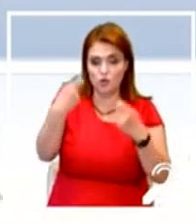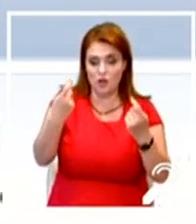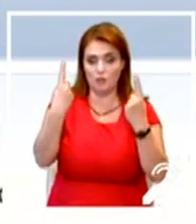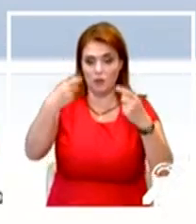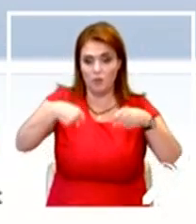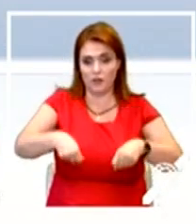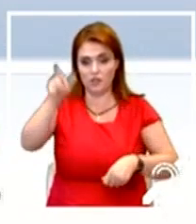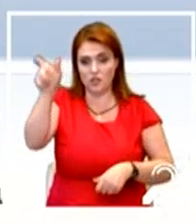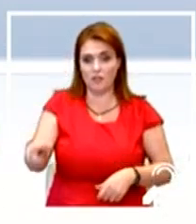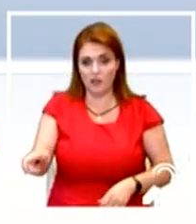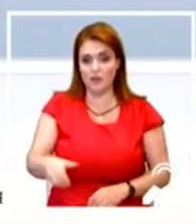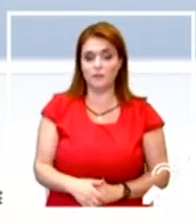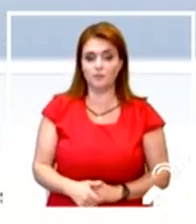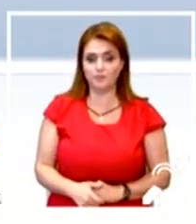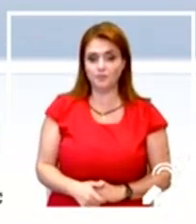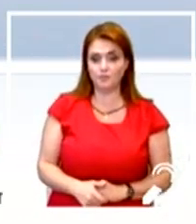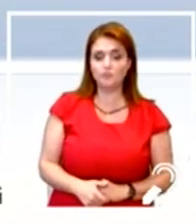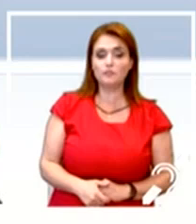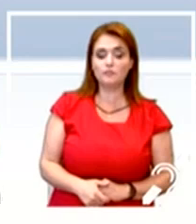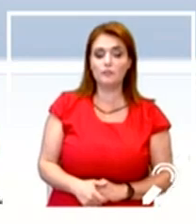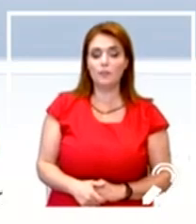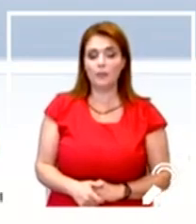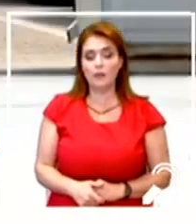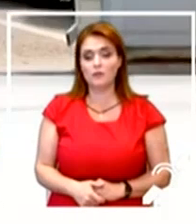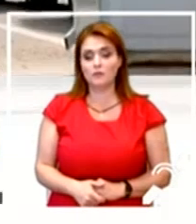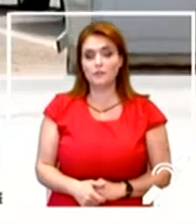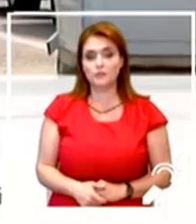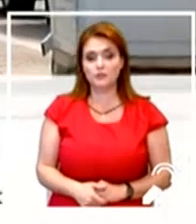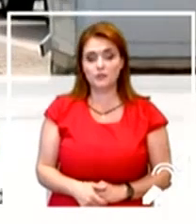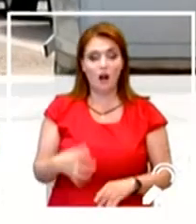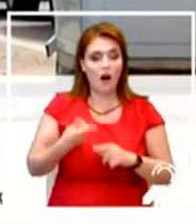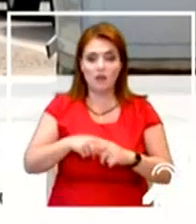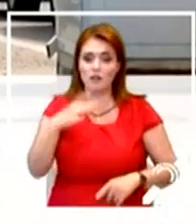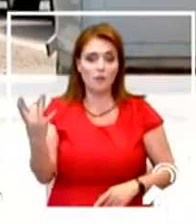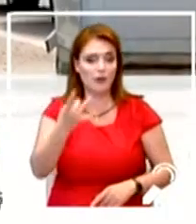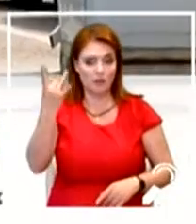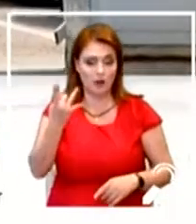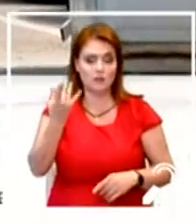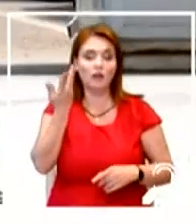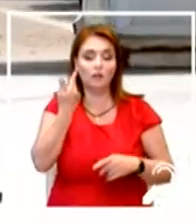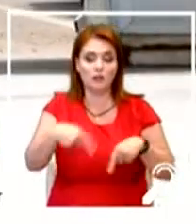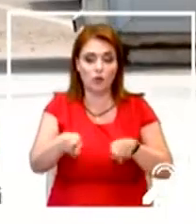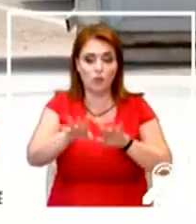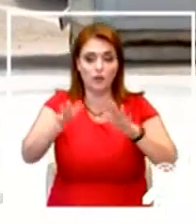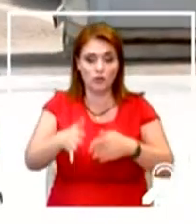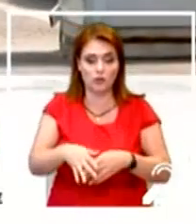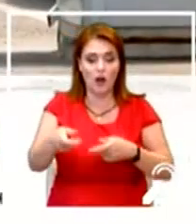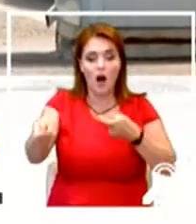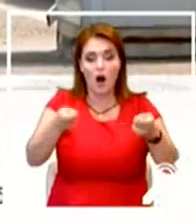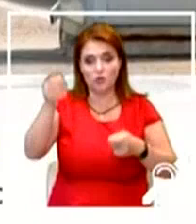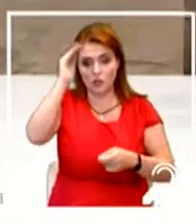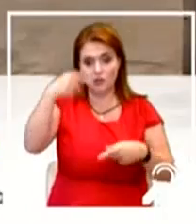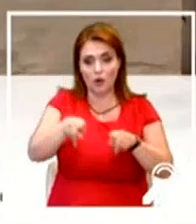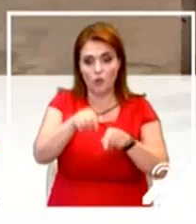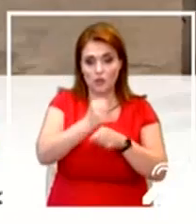legitime de răspuns capabile să descurajeze acest gen de acțiuni. Nu este prima oară când regimul de la Tiraspol comite astfel de abuzuri.